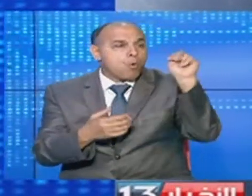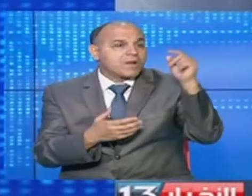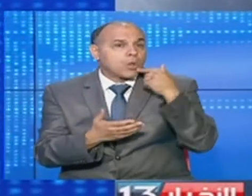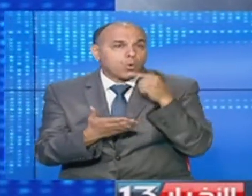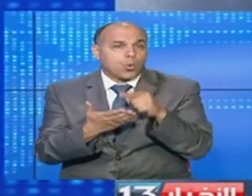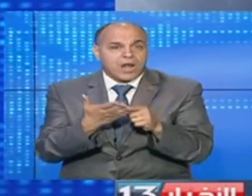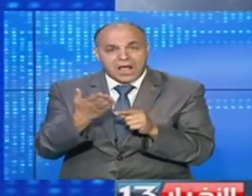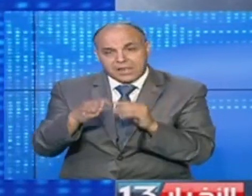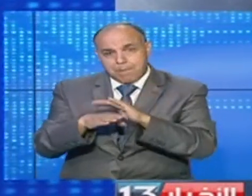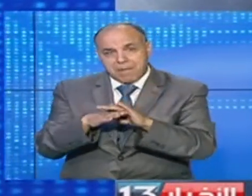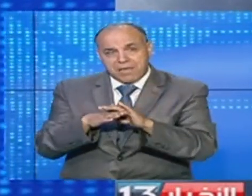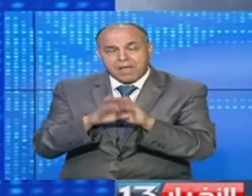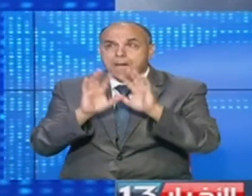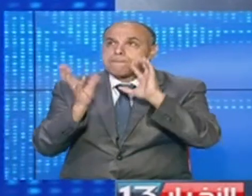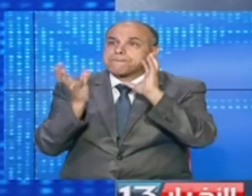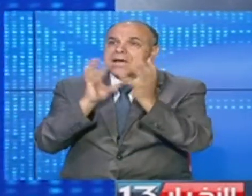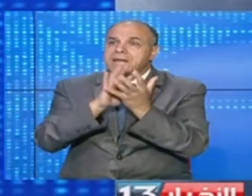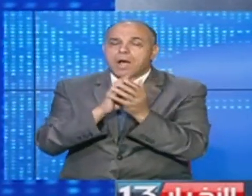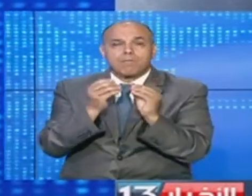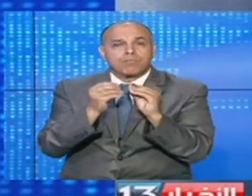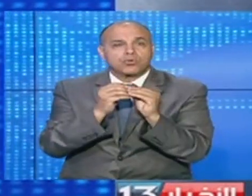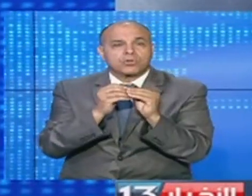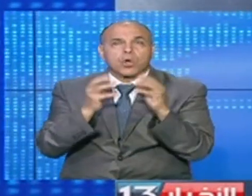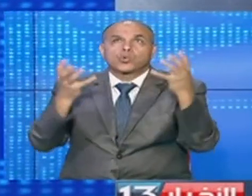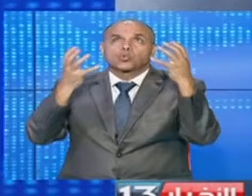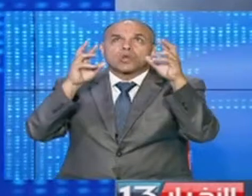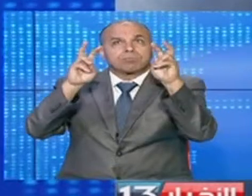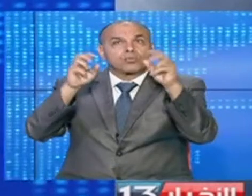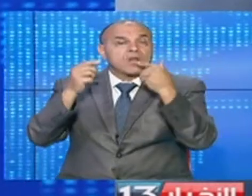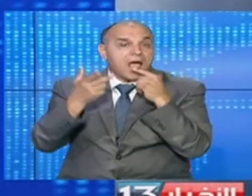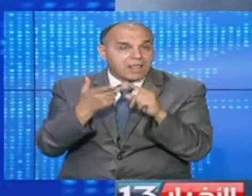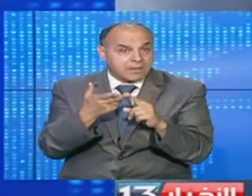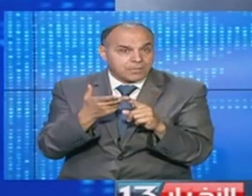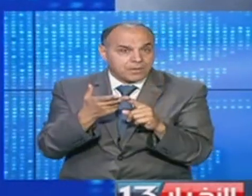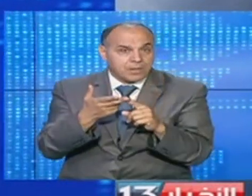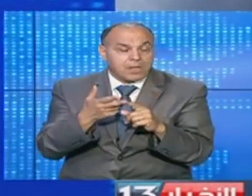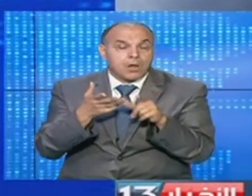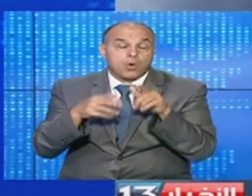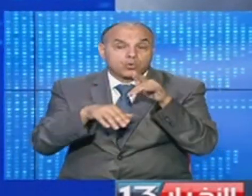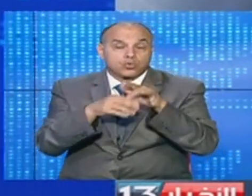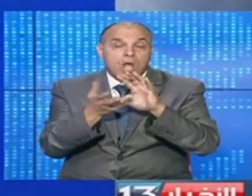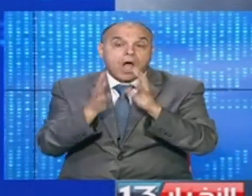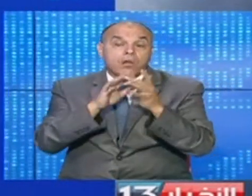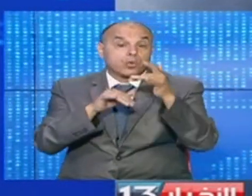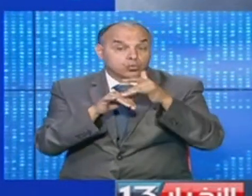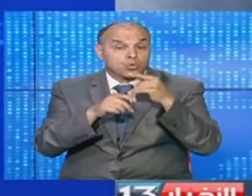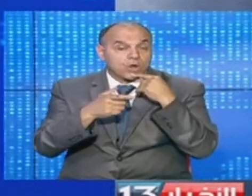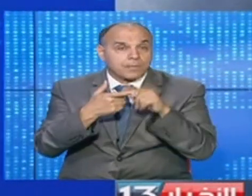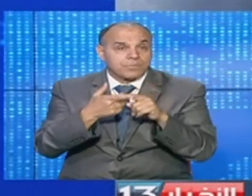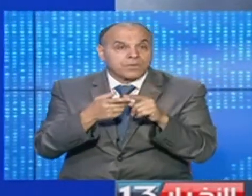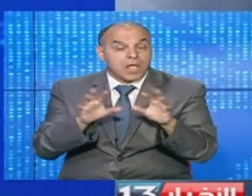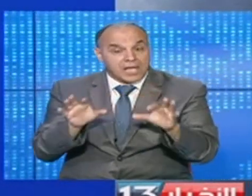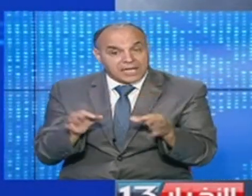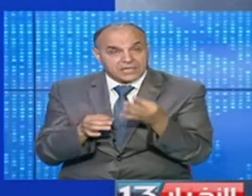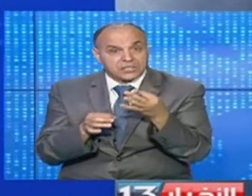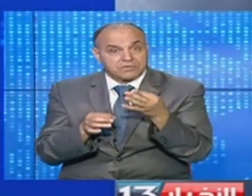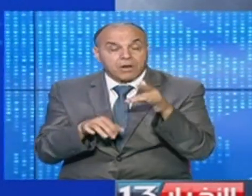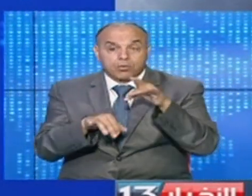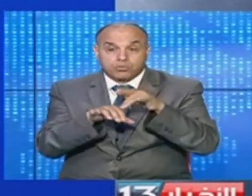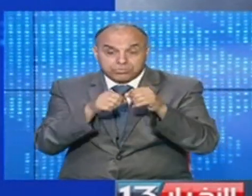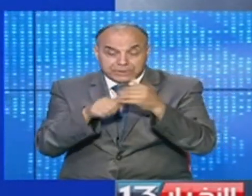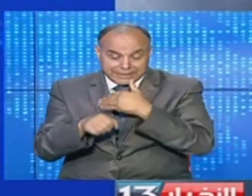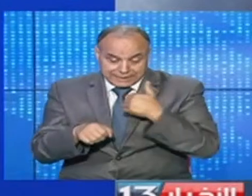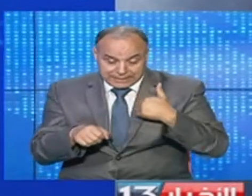حول ازمه المناخ و مشكله الاحتباس الحراري الذي يعصف بالكره الارضيه تم الكشف عن تهديدات